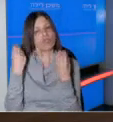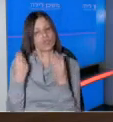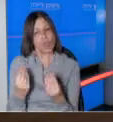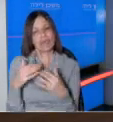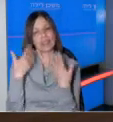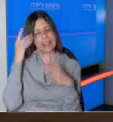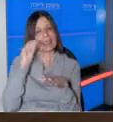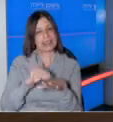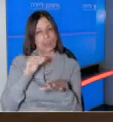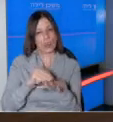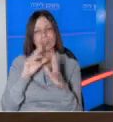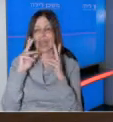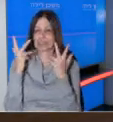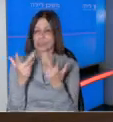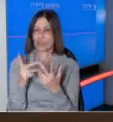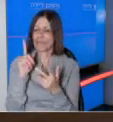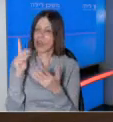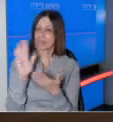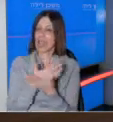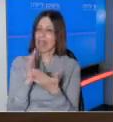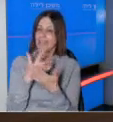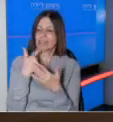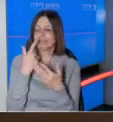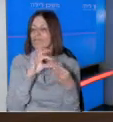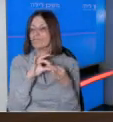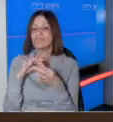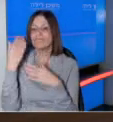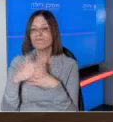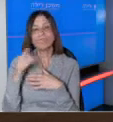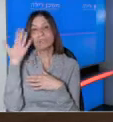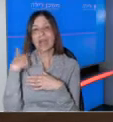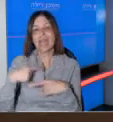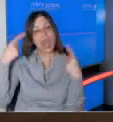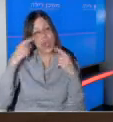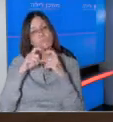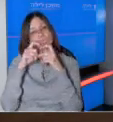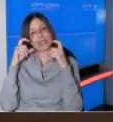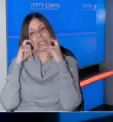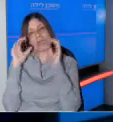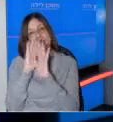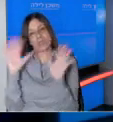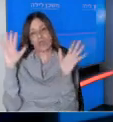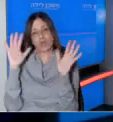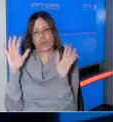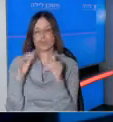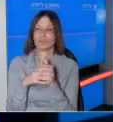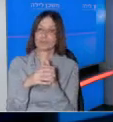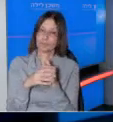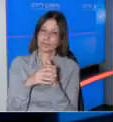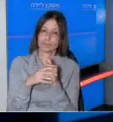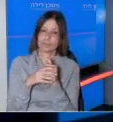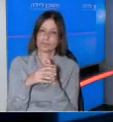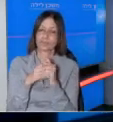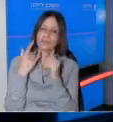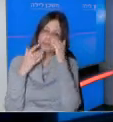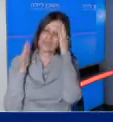ולתת עדכון לציבור, אבל תחליט, תשים שורות תחתונות. מה היה היום? שים מסכה. זה הכל. אבל גם כשהוא אומר, רגע, שנייה,